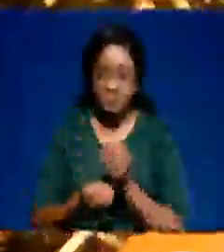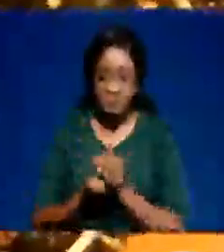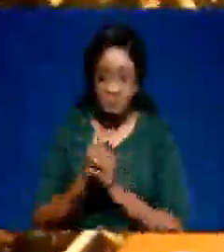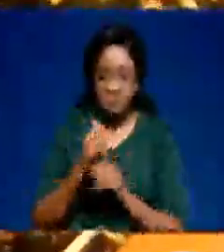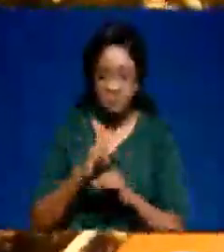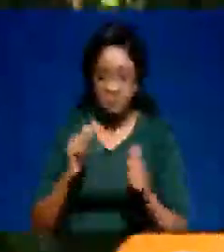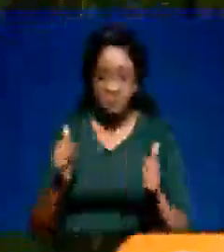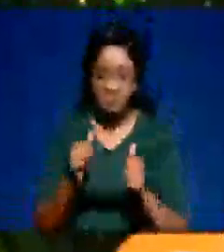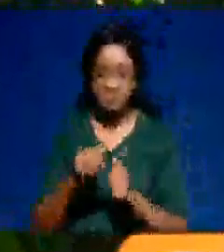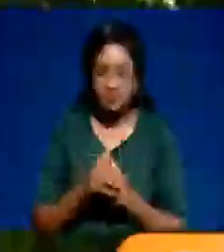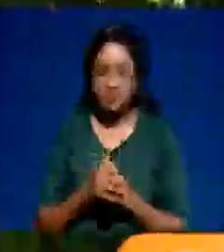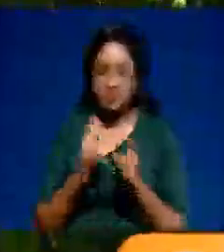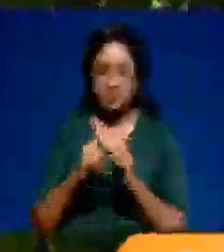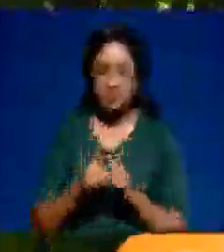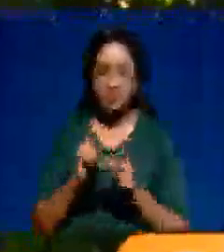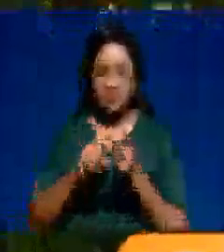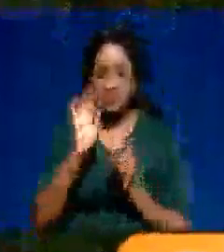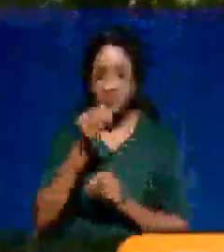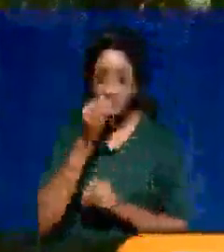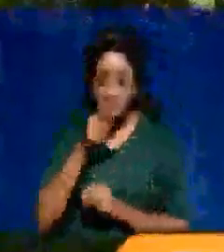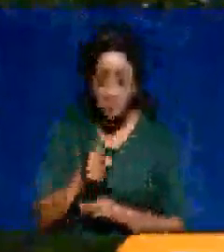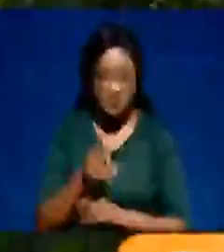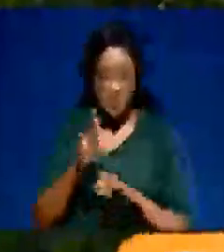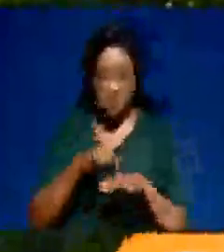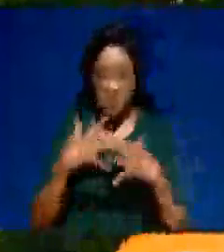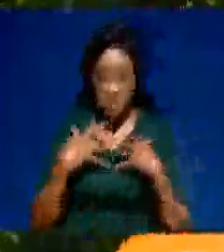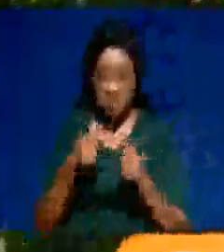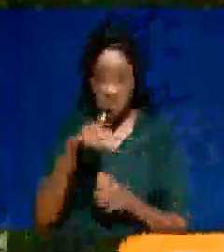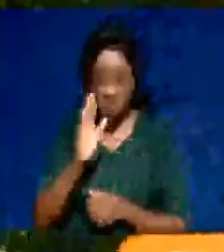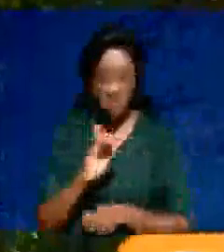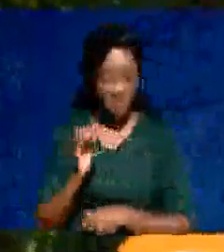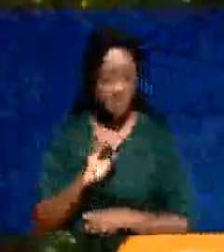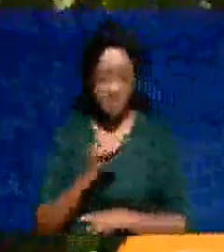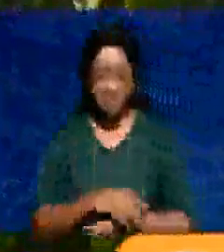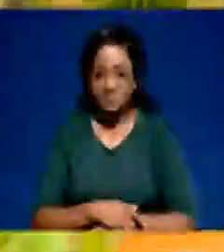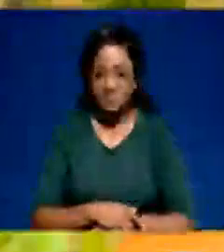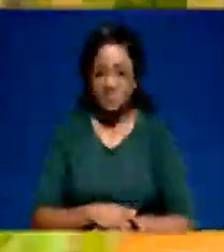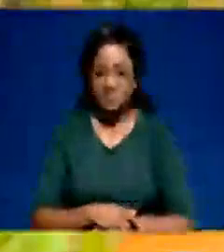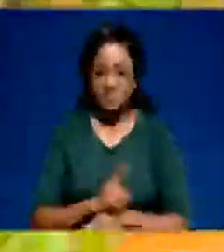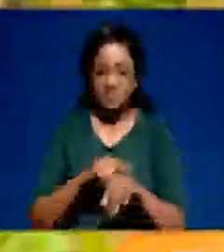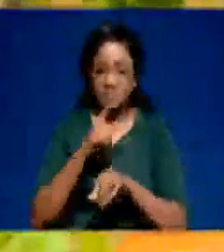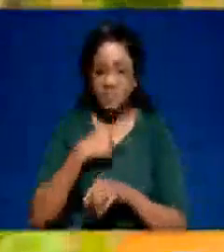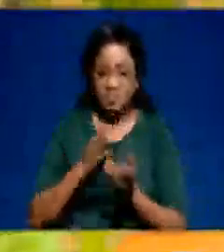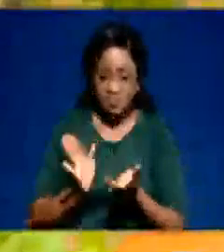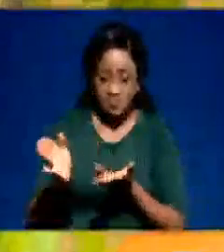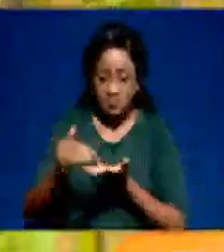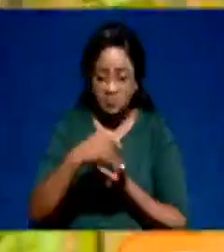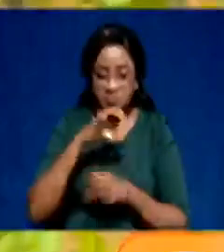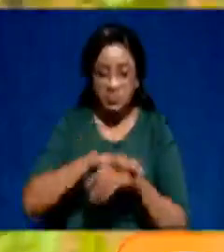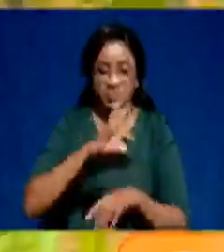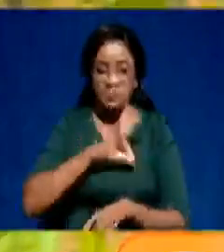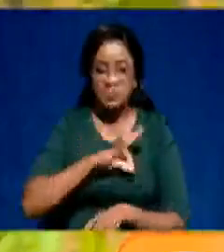hata kwa hiyo mumea na hata ukikura hauna madhara yoyote kwa mwili. Nikifuna, napata mafuno ya